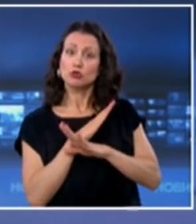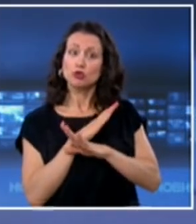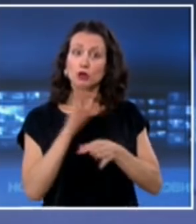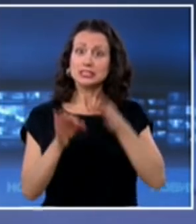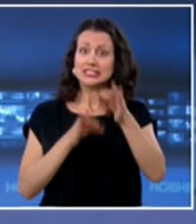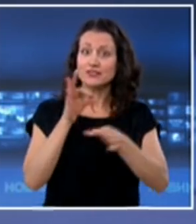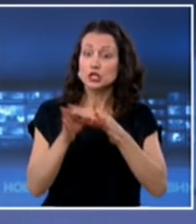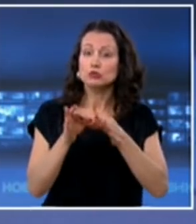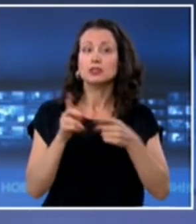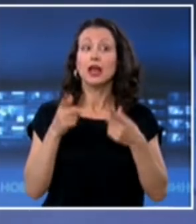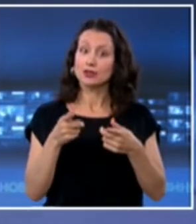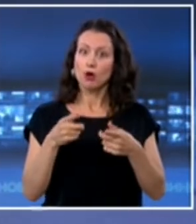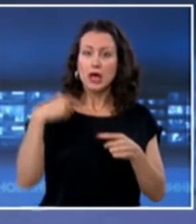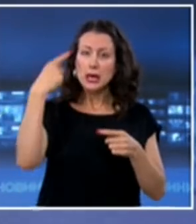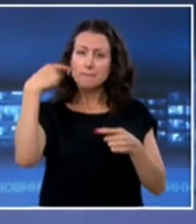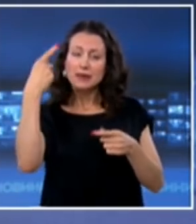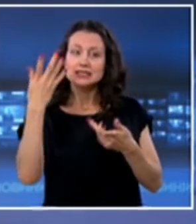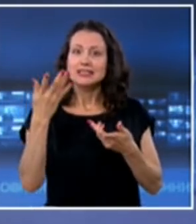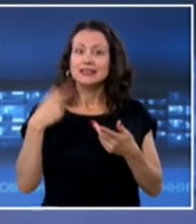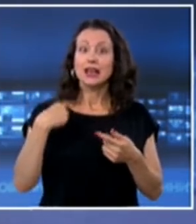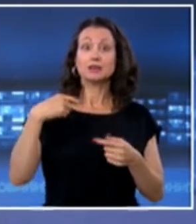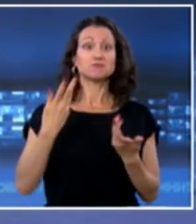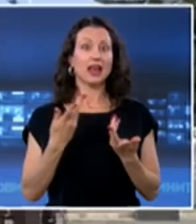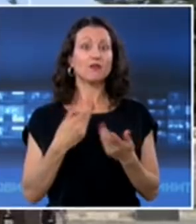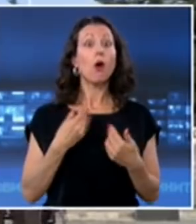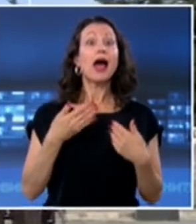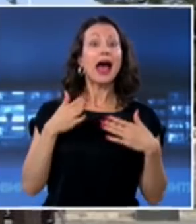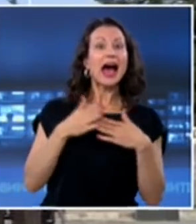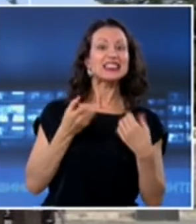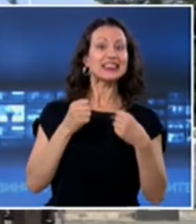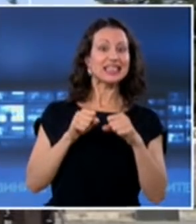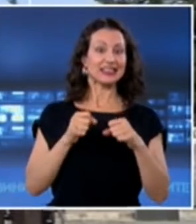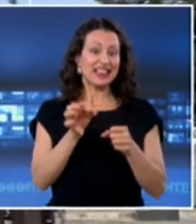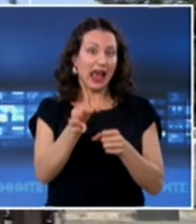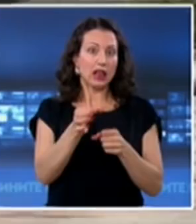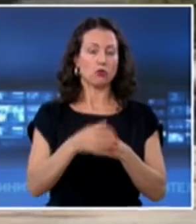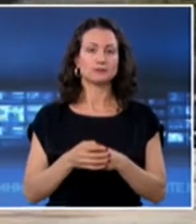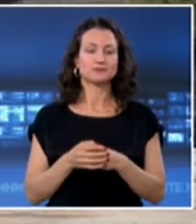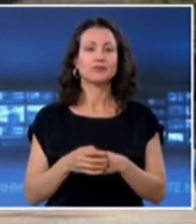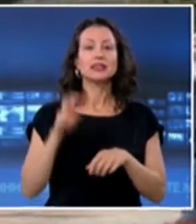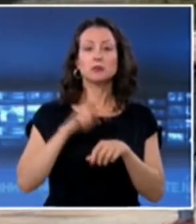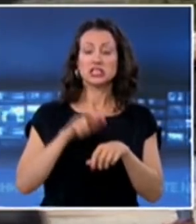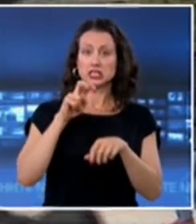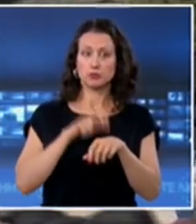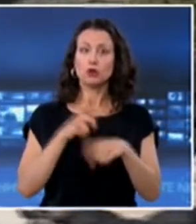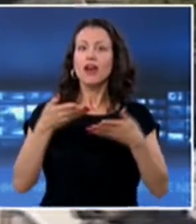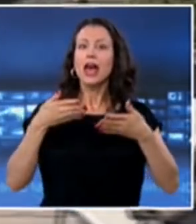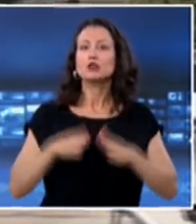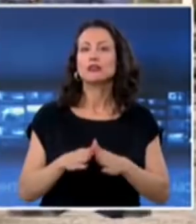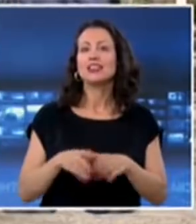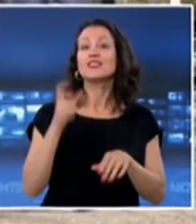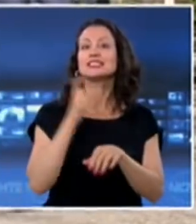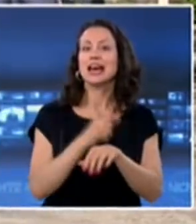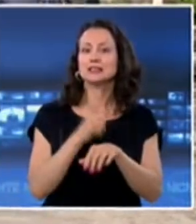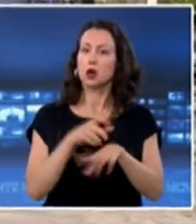от коронавируса. С него разговаря Лилия Мостакова. Димитър Димитров е роден в Стара Загора. Приет е в Софийския